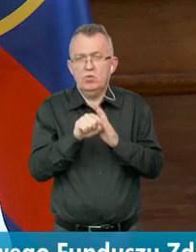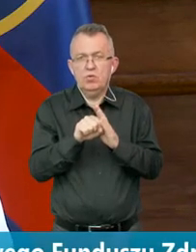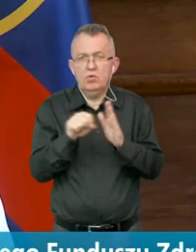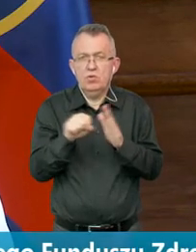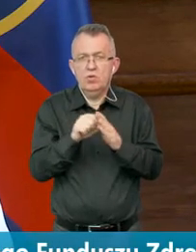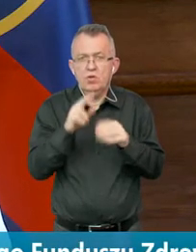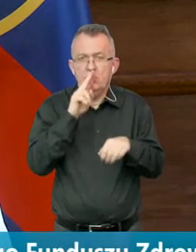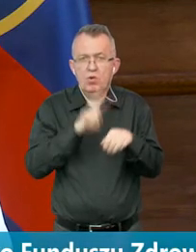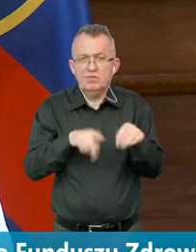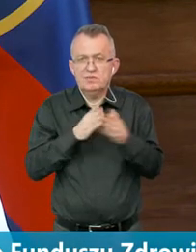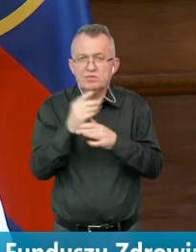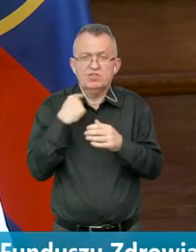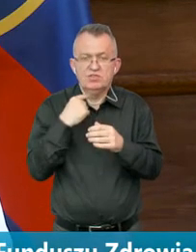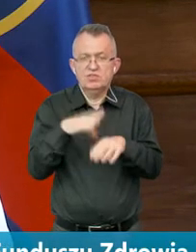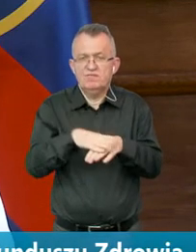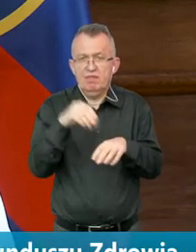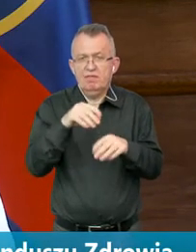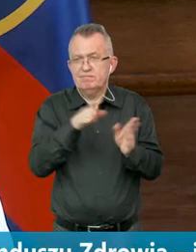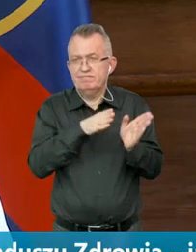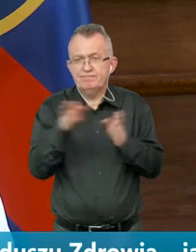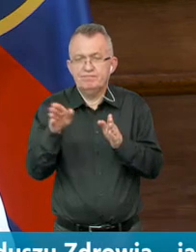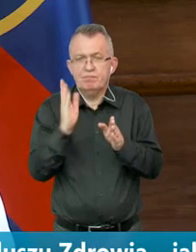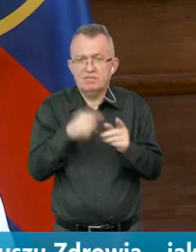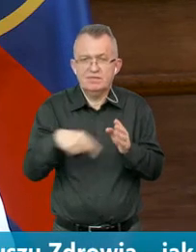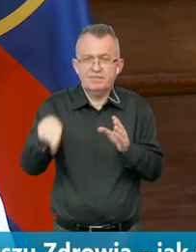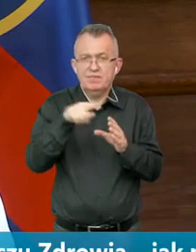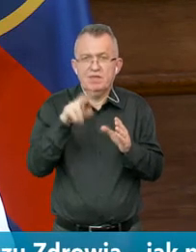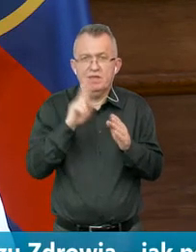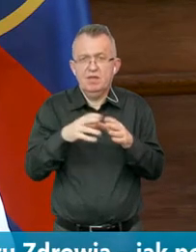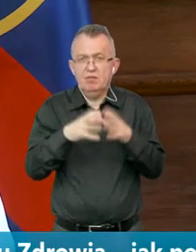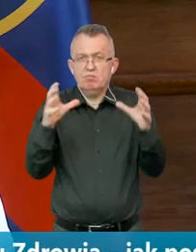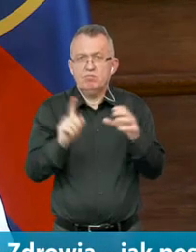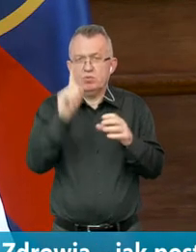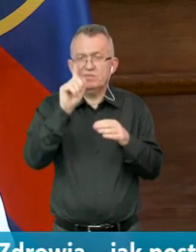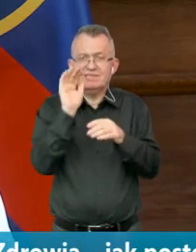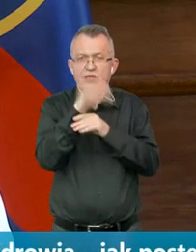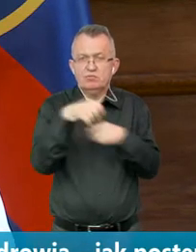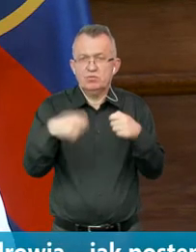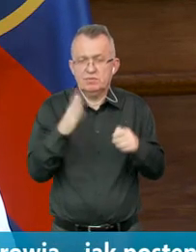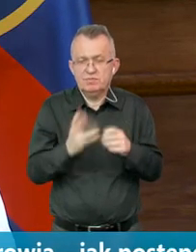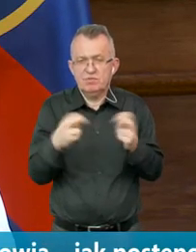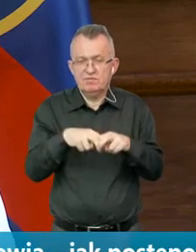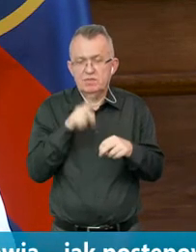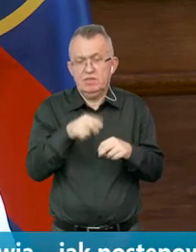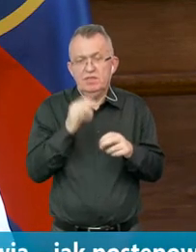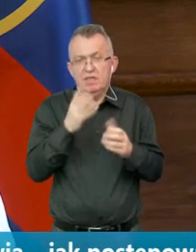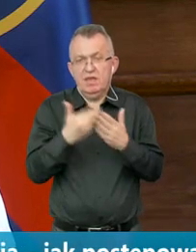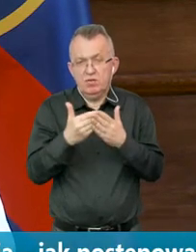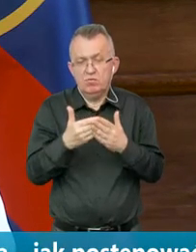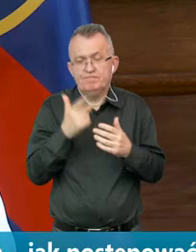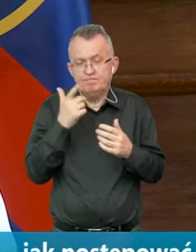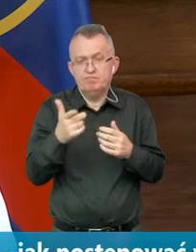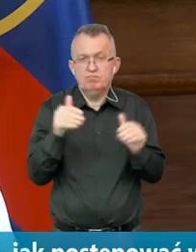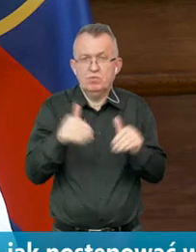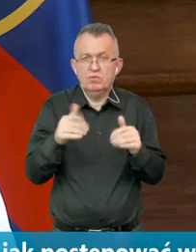przeprawy po Ulicy Świętej i tego ringu, który ma się pojawić na północnym zachodzie Szczecina. Więc być